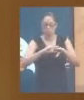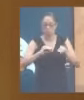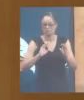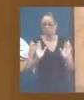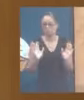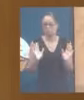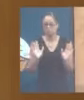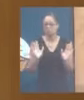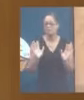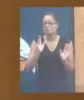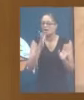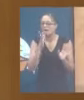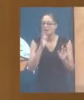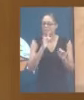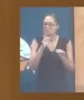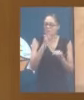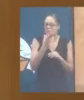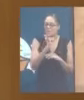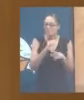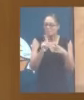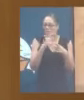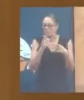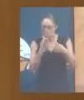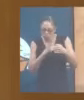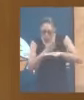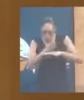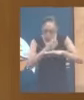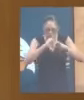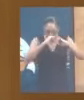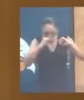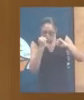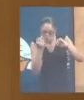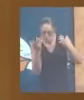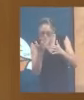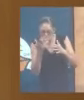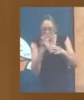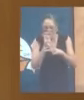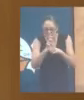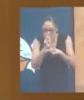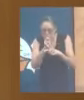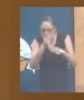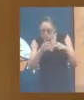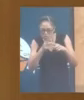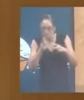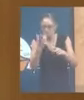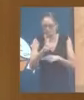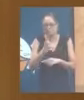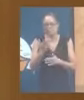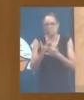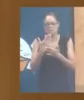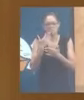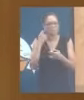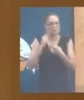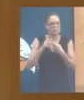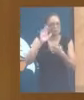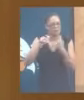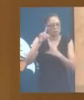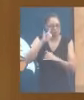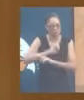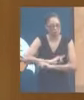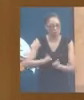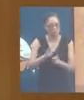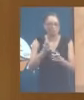faut pas que ce soit un moyen détourné de faire de l'ingérence, de critiquer, voilà. Donc, pas de malhonnêteté, pas